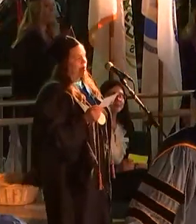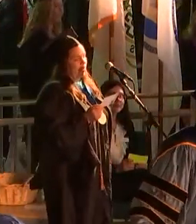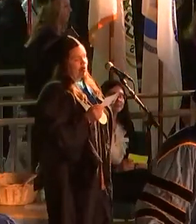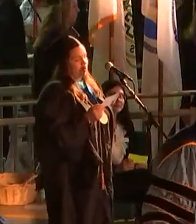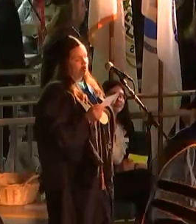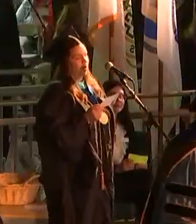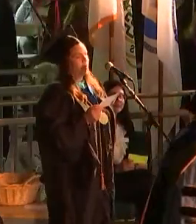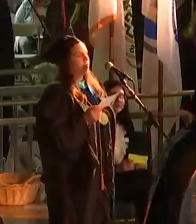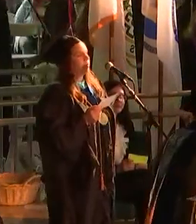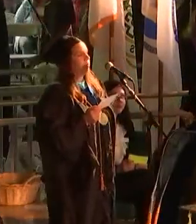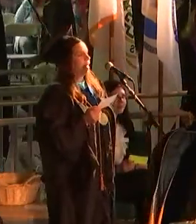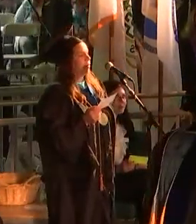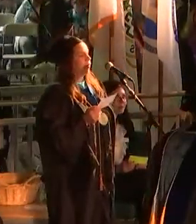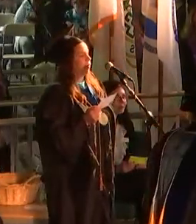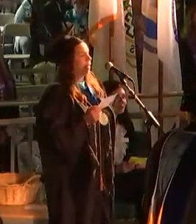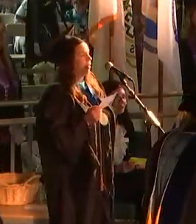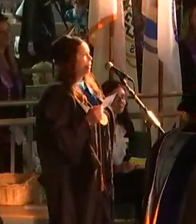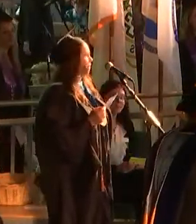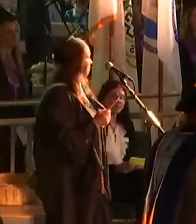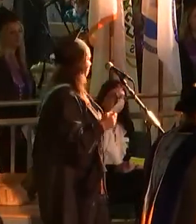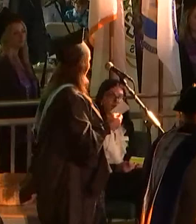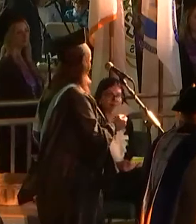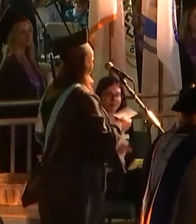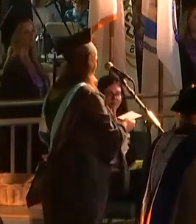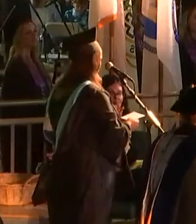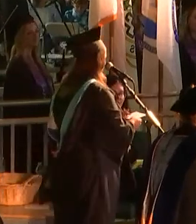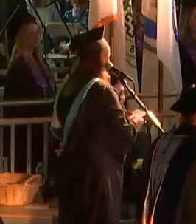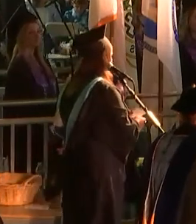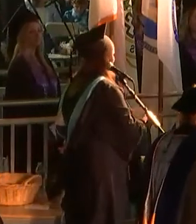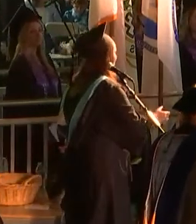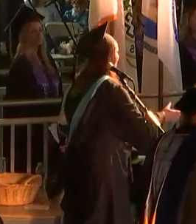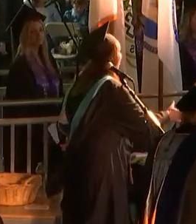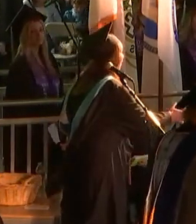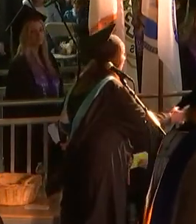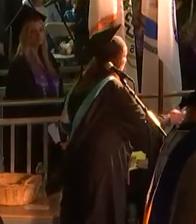Erica Paige Puello, magna cum laude.